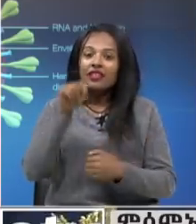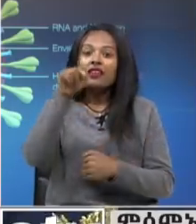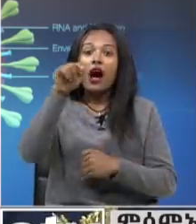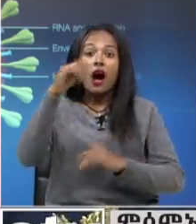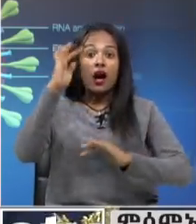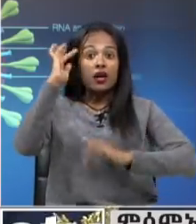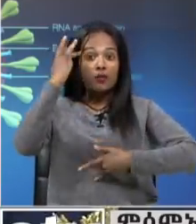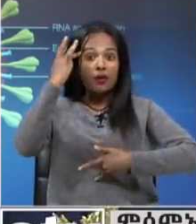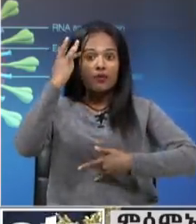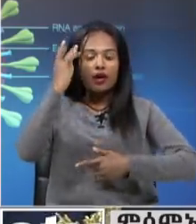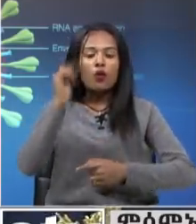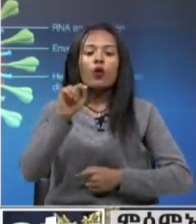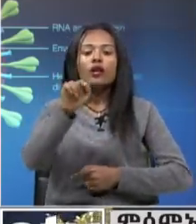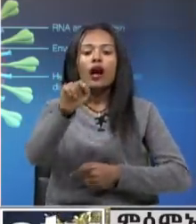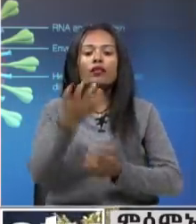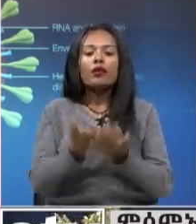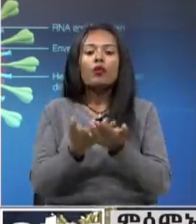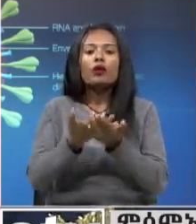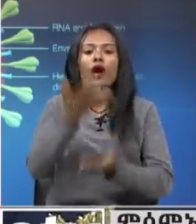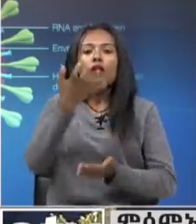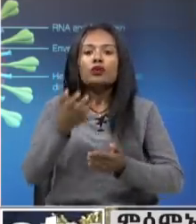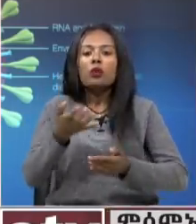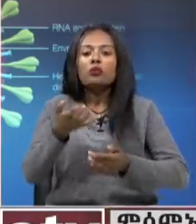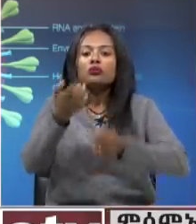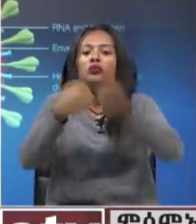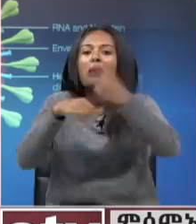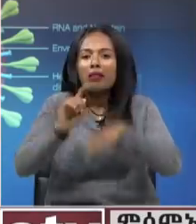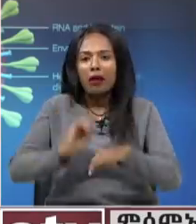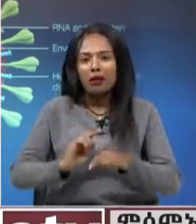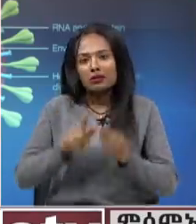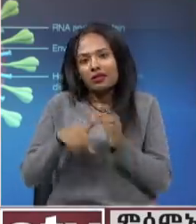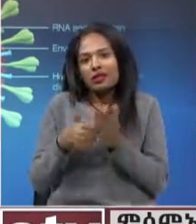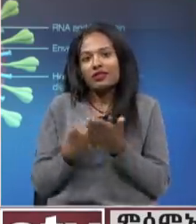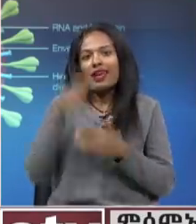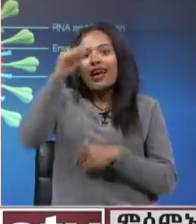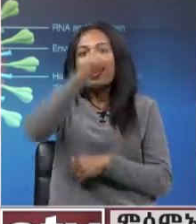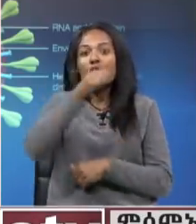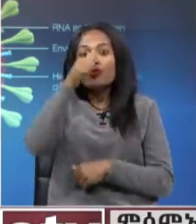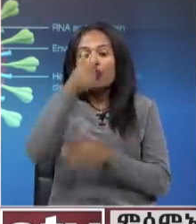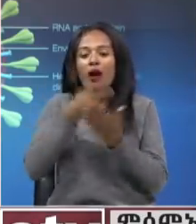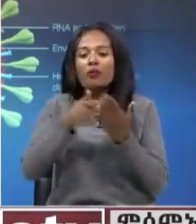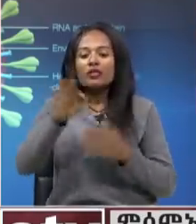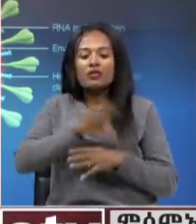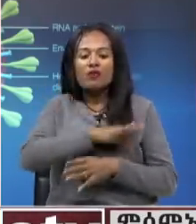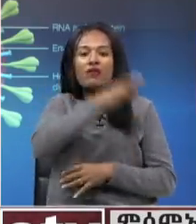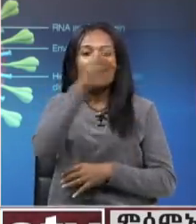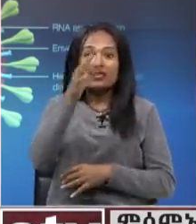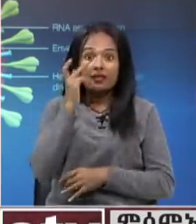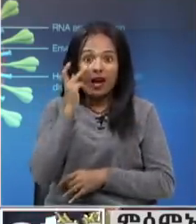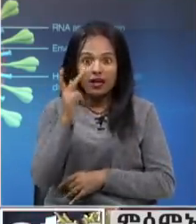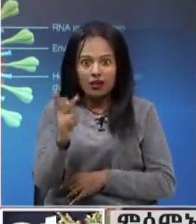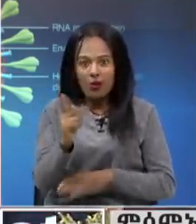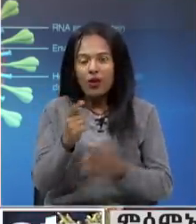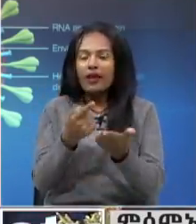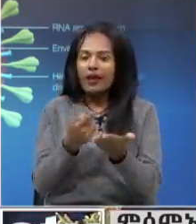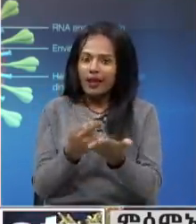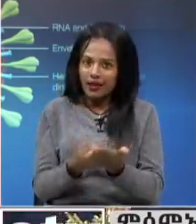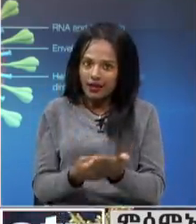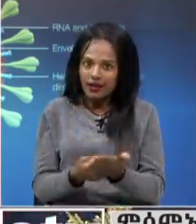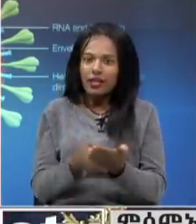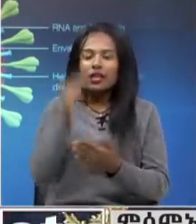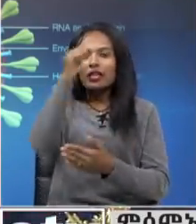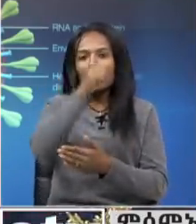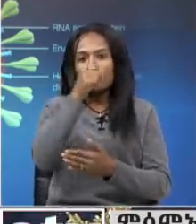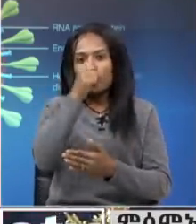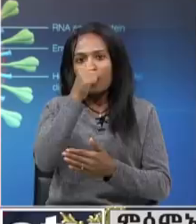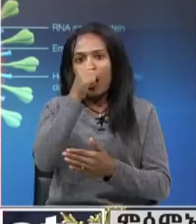ህመም ወደ አንተ ወደ ሀብታሙም ይመጣል ስለዚህ ኢትዮጵያንም በዚህ መንፈስ አይተው ይሄንን የኢትዮጵያ